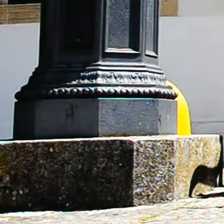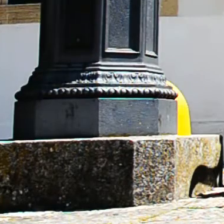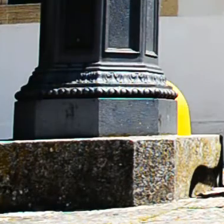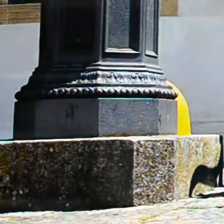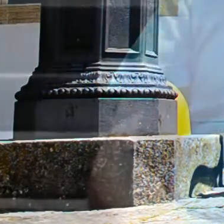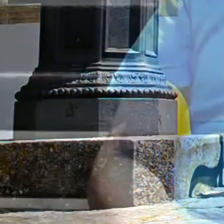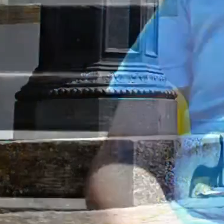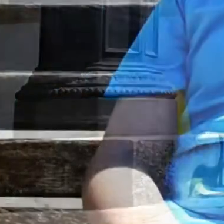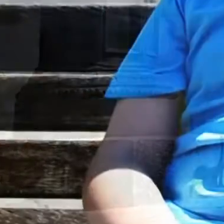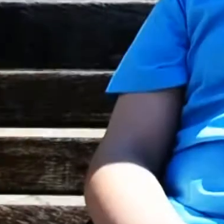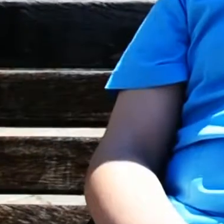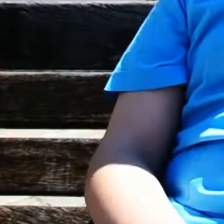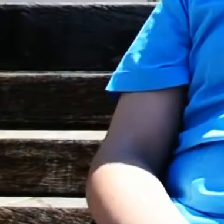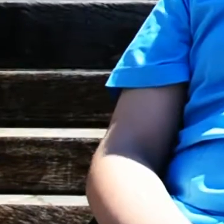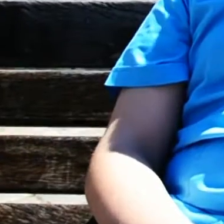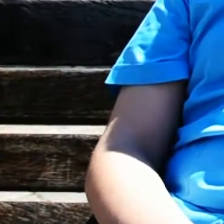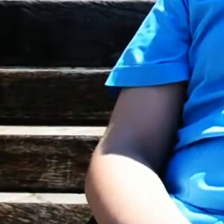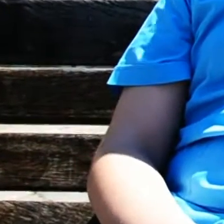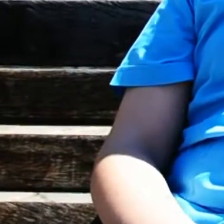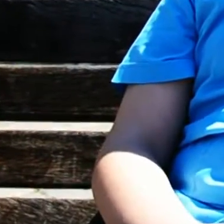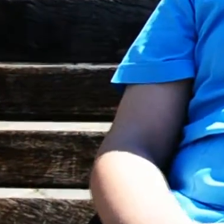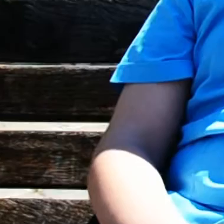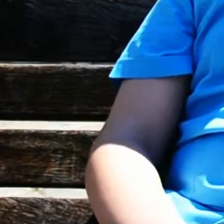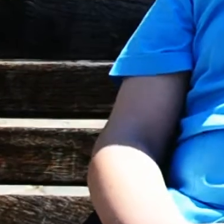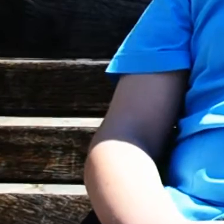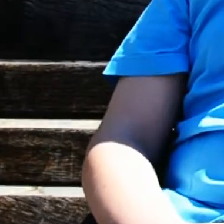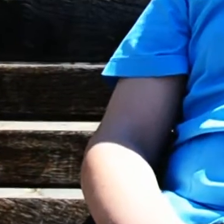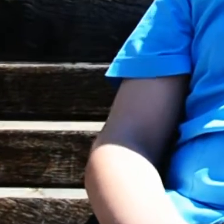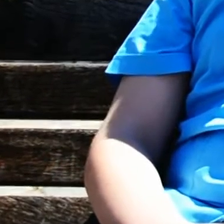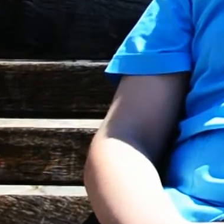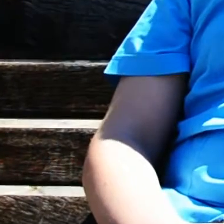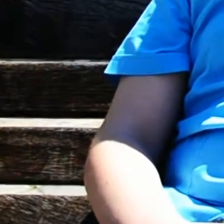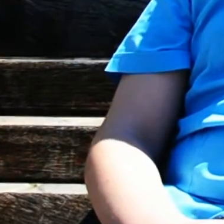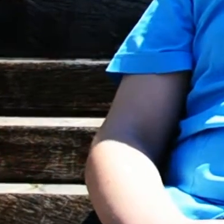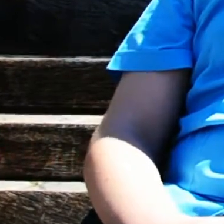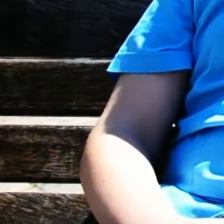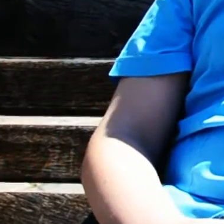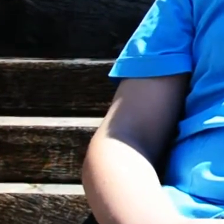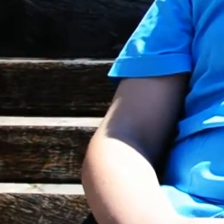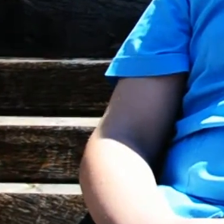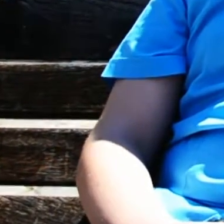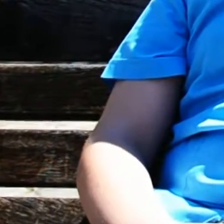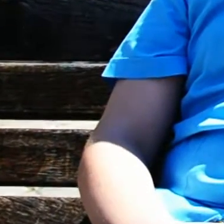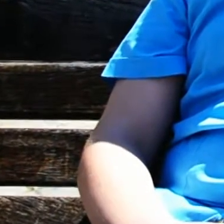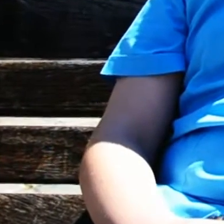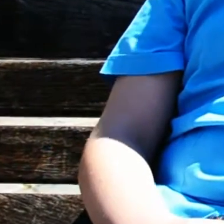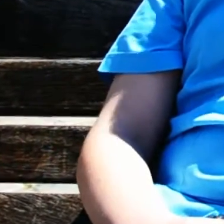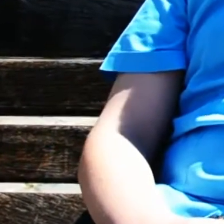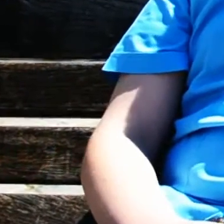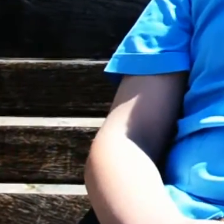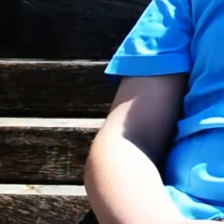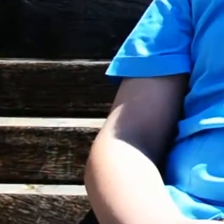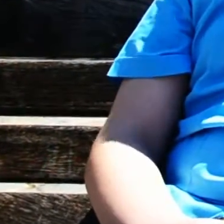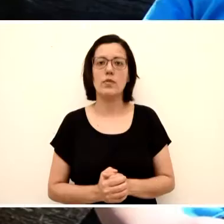di tu, il porto all'Italia Milune, c'è cuttino di storia, tua piasima. O Alco Lucchietti, il caporto Castietti, l'Aglisia,